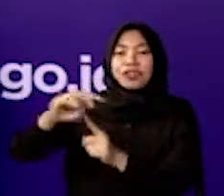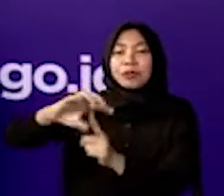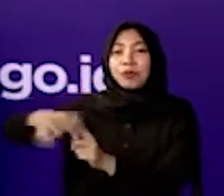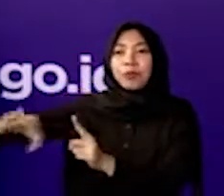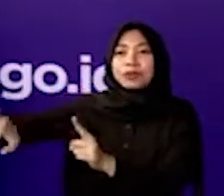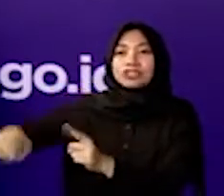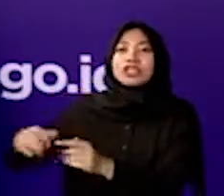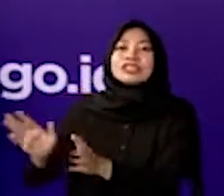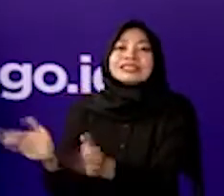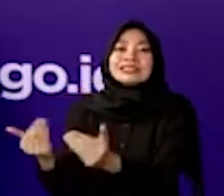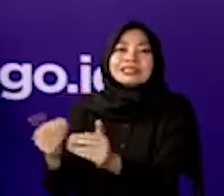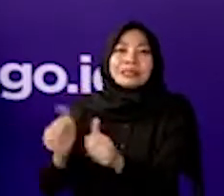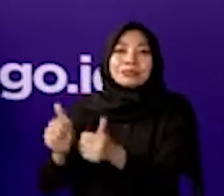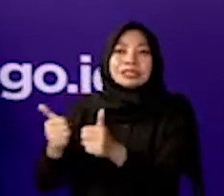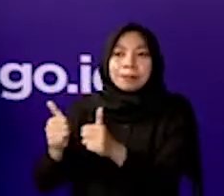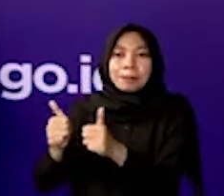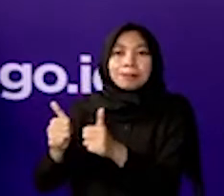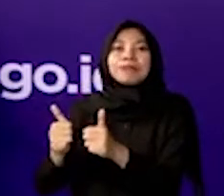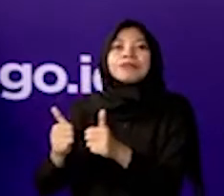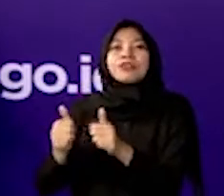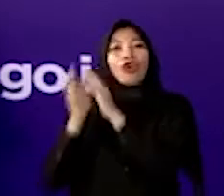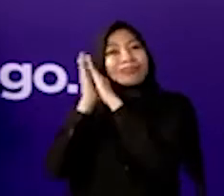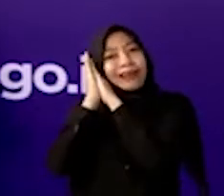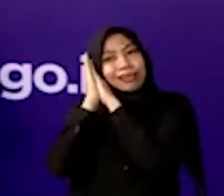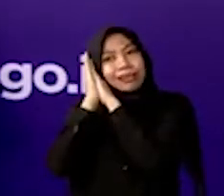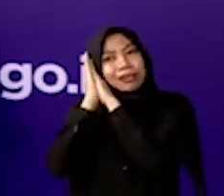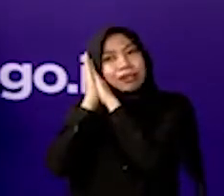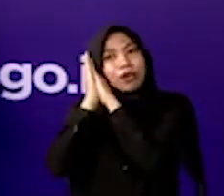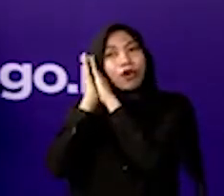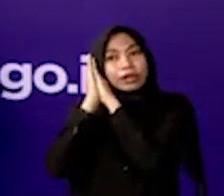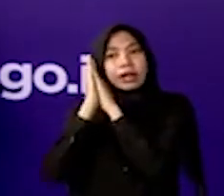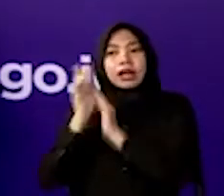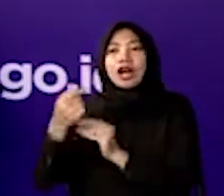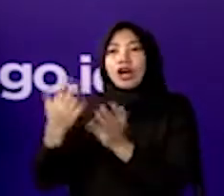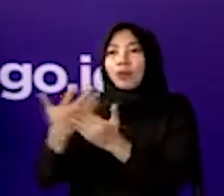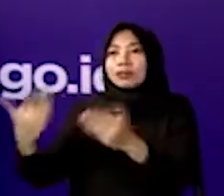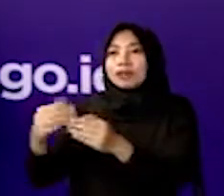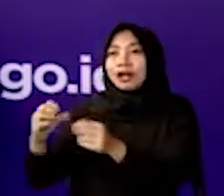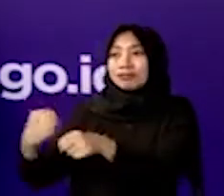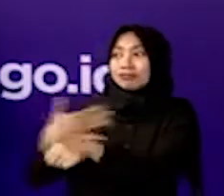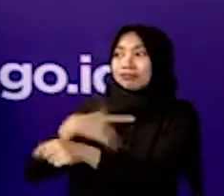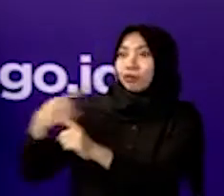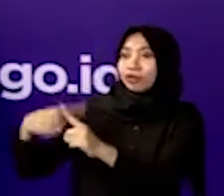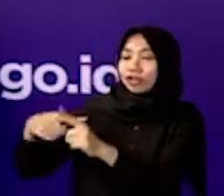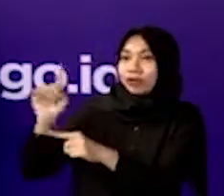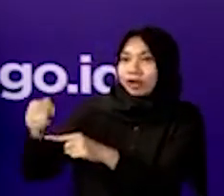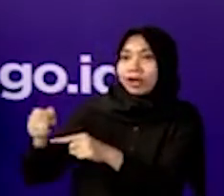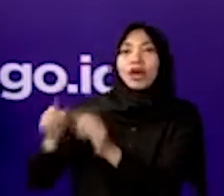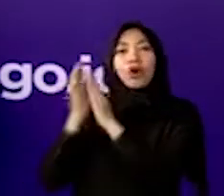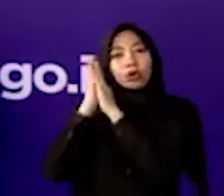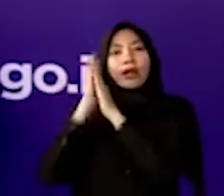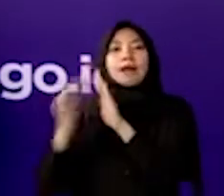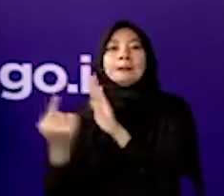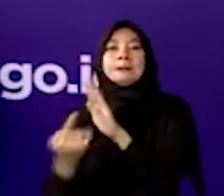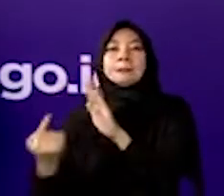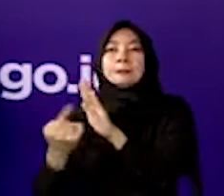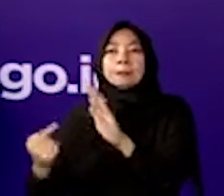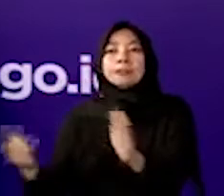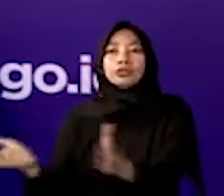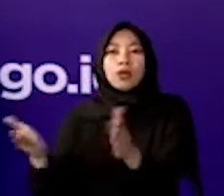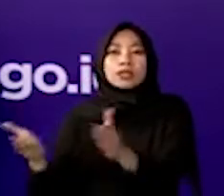menyiapkan fasilitas hotel Bagi EE masyarakat yang terkonfirmasi positif dan